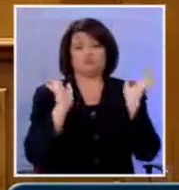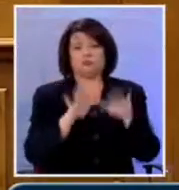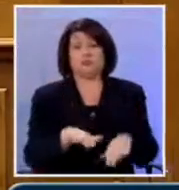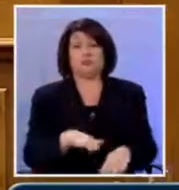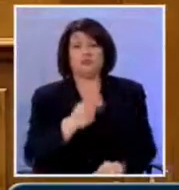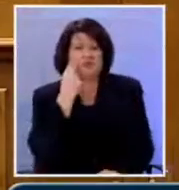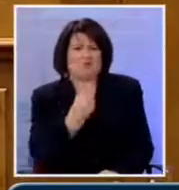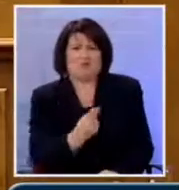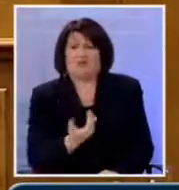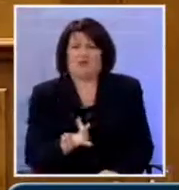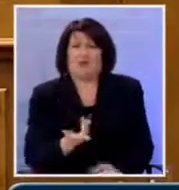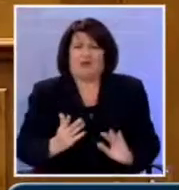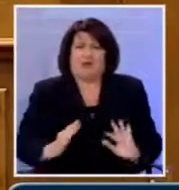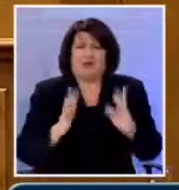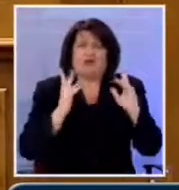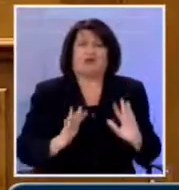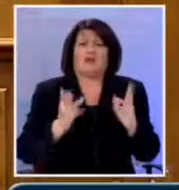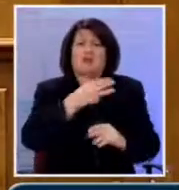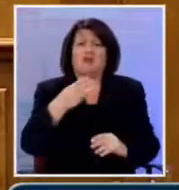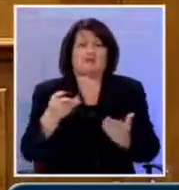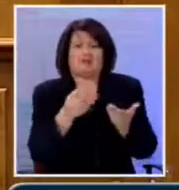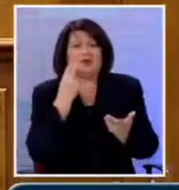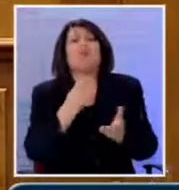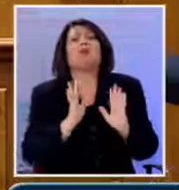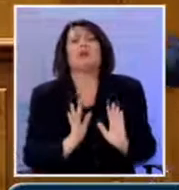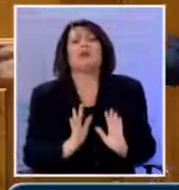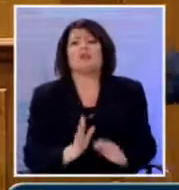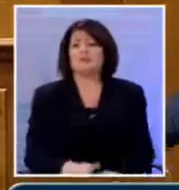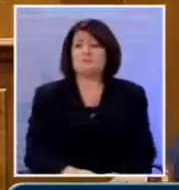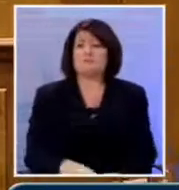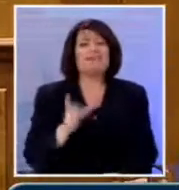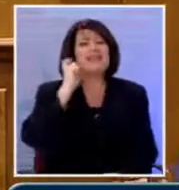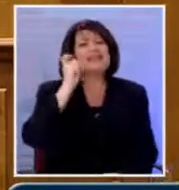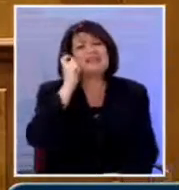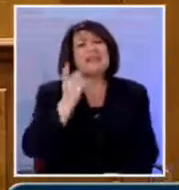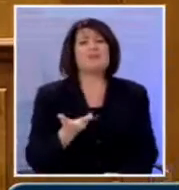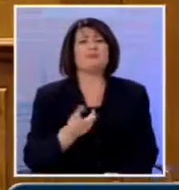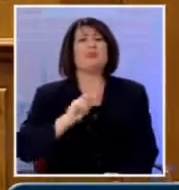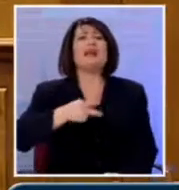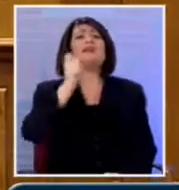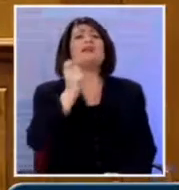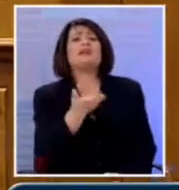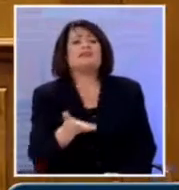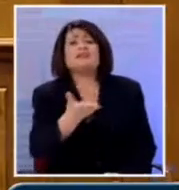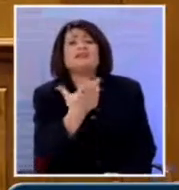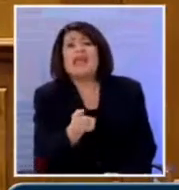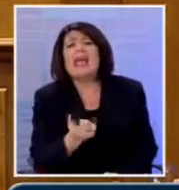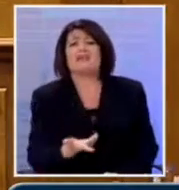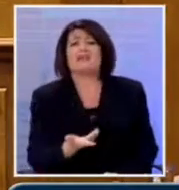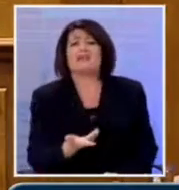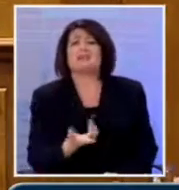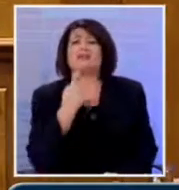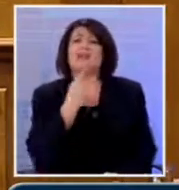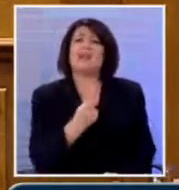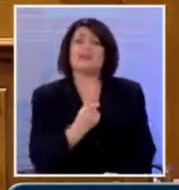είδα ούτε απεργίες από το ΣΥΡΙΖΑ. Σκεφτείτε τι αντιπολίτευση έχετε που θέλετε να την αναγορεύσετε